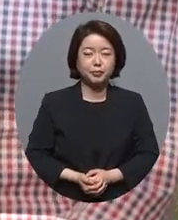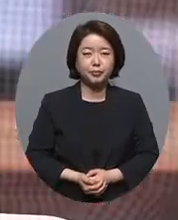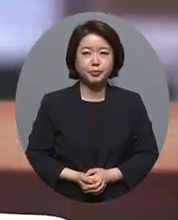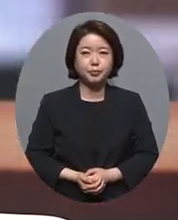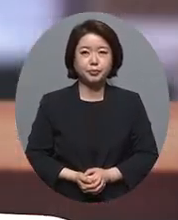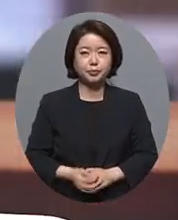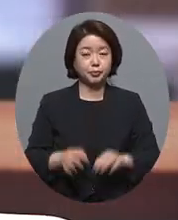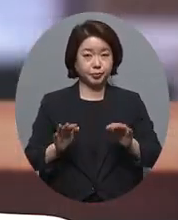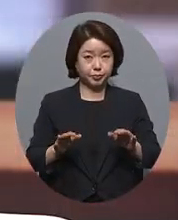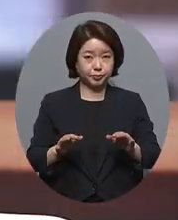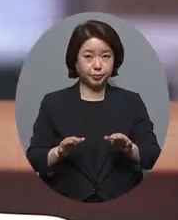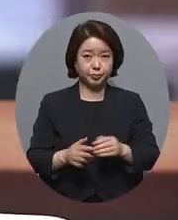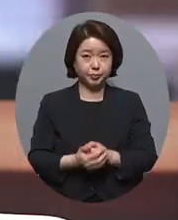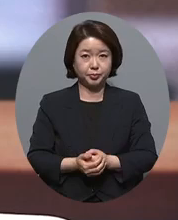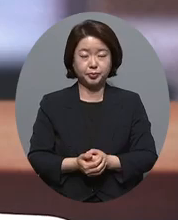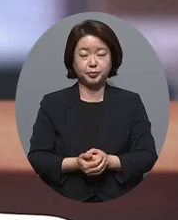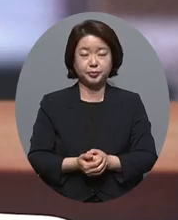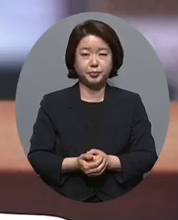자